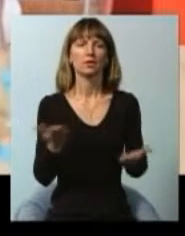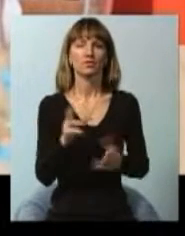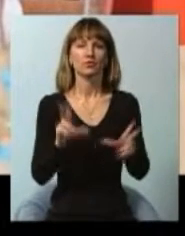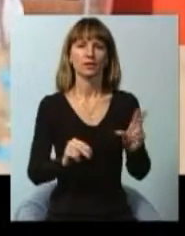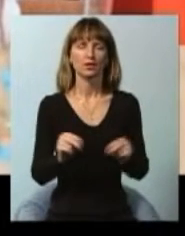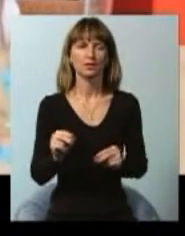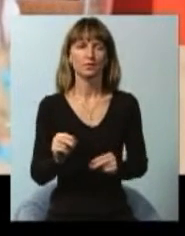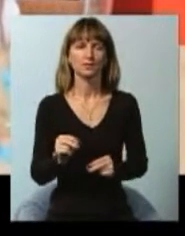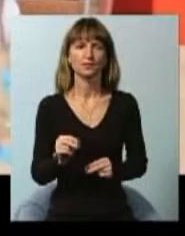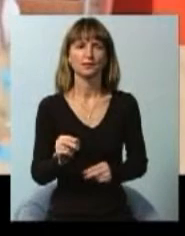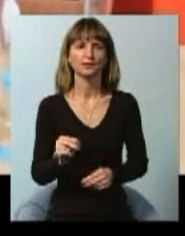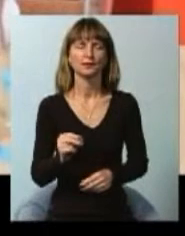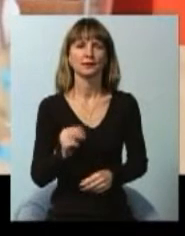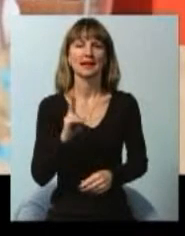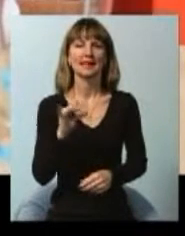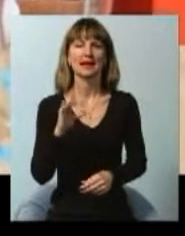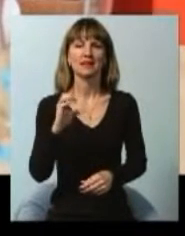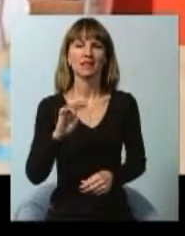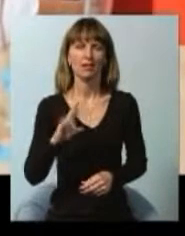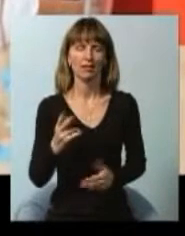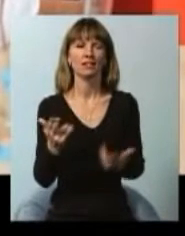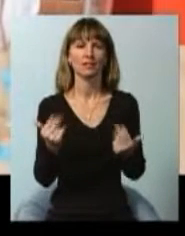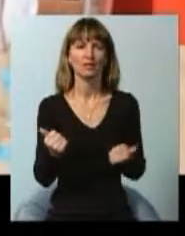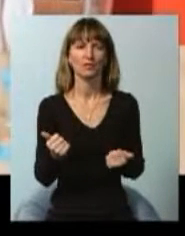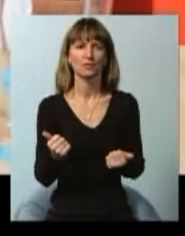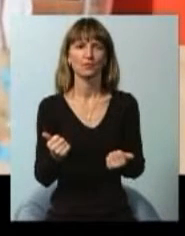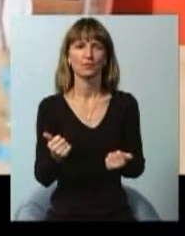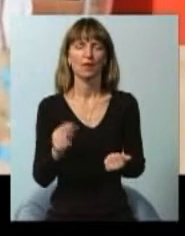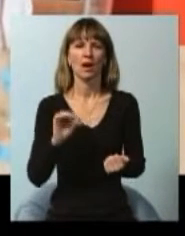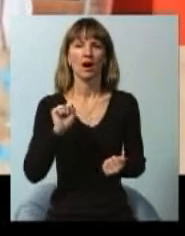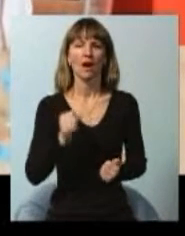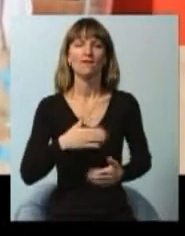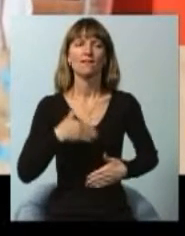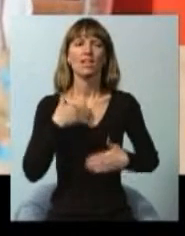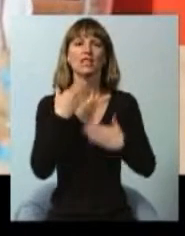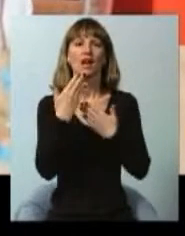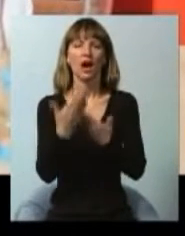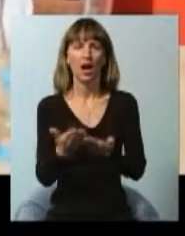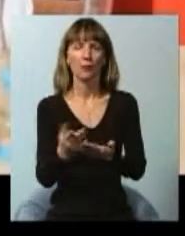вважаєте? Ну, кисень, так? Так. Кисень. А видихаємо ми з вами що?